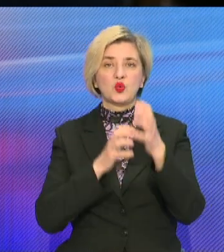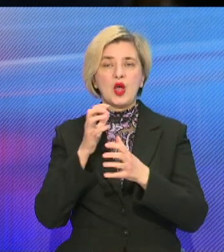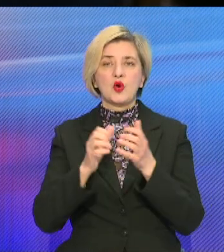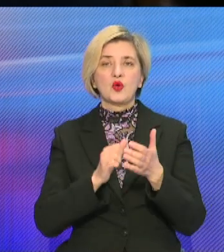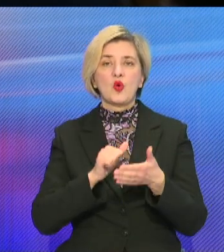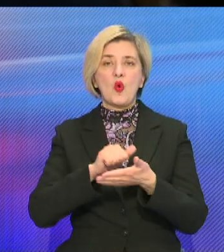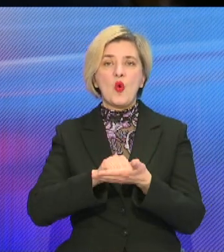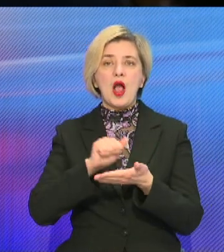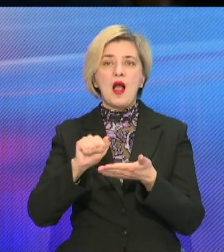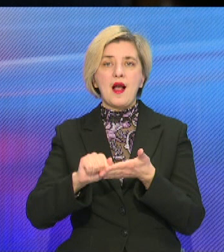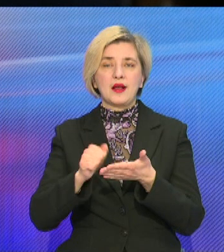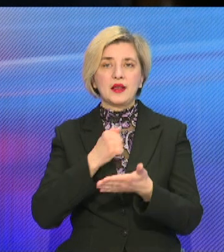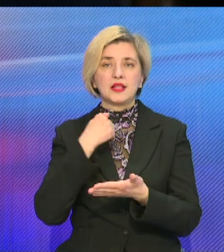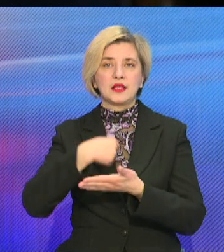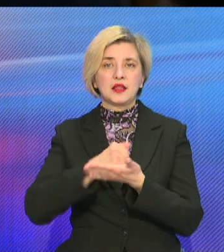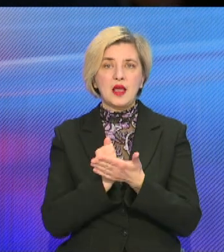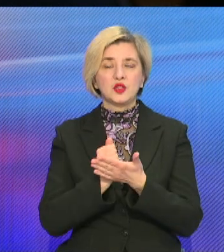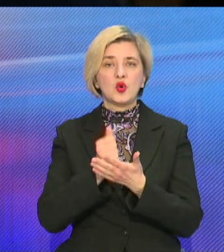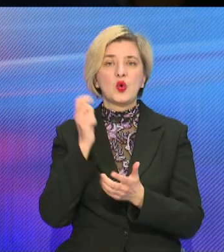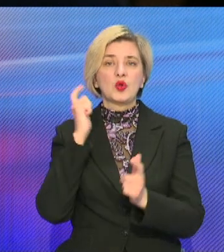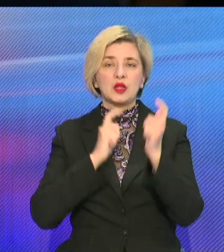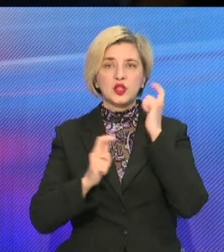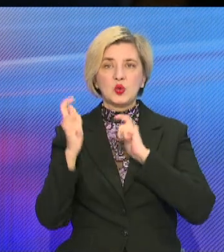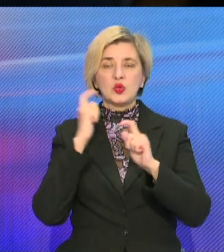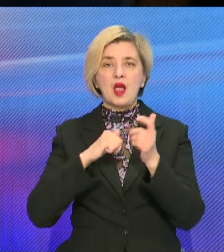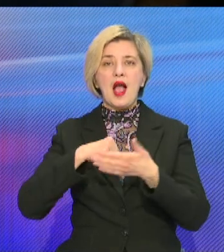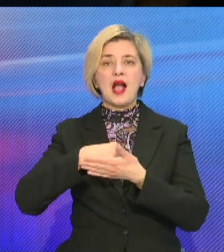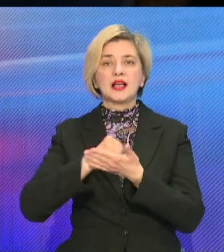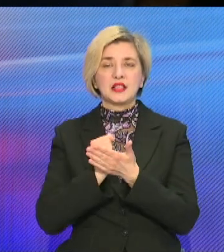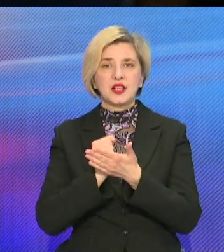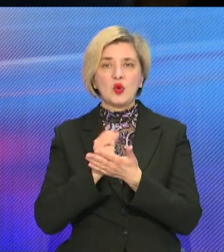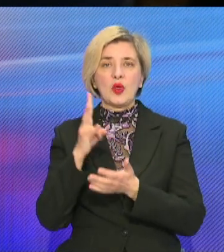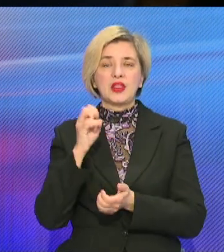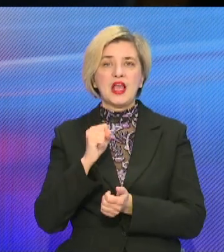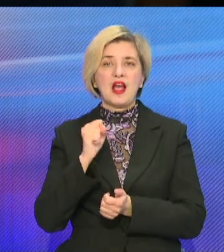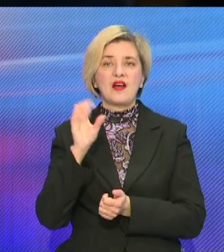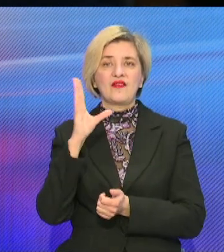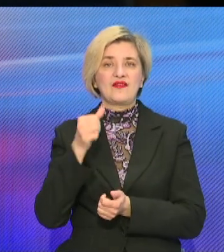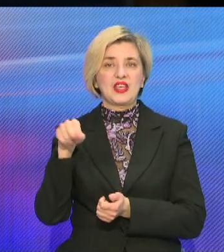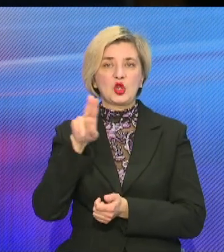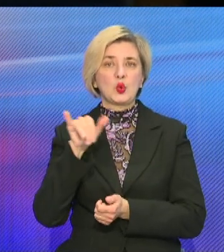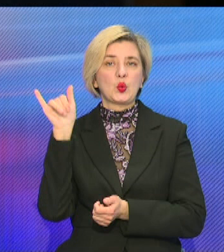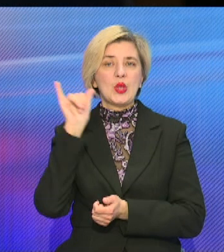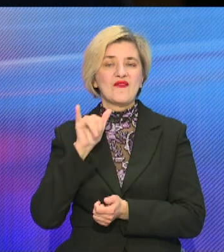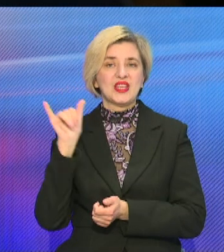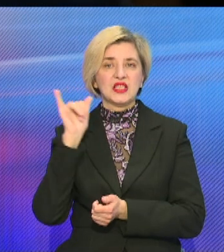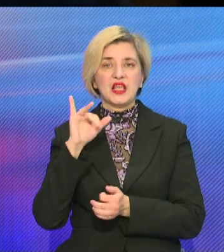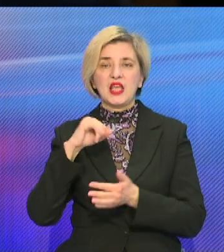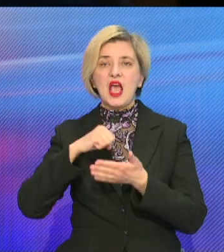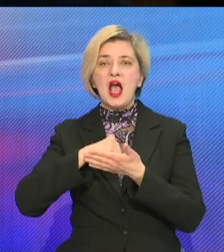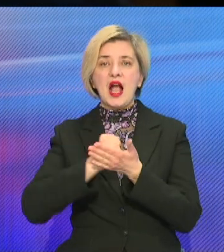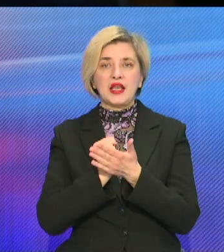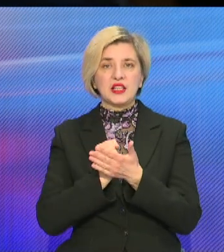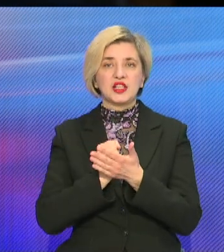на інституціональну акредитацію на ВІД університет и аккредитацию